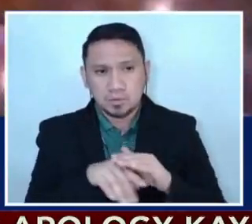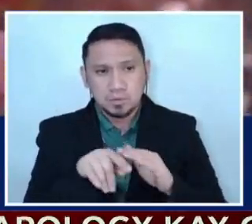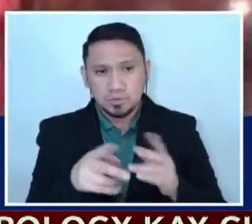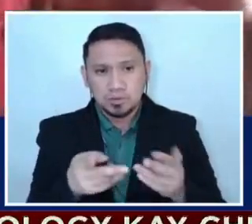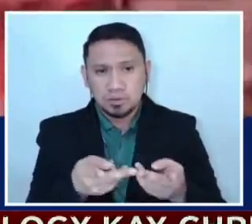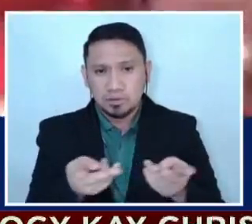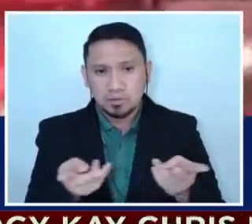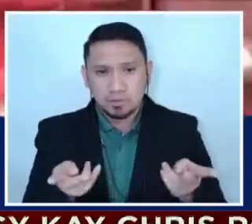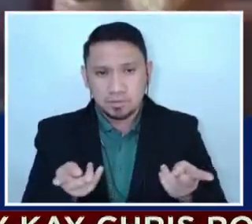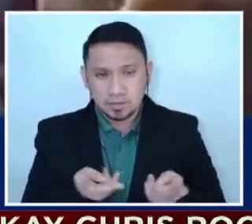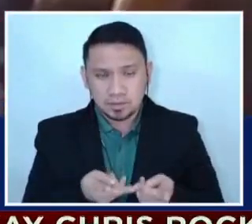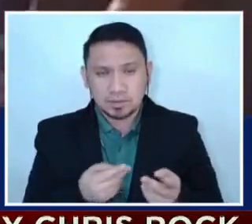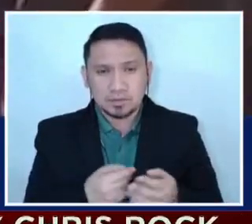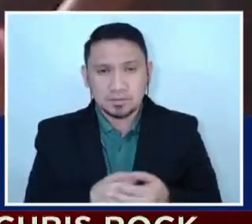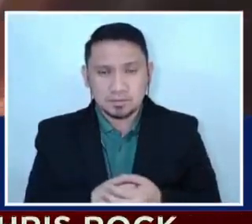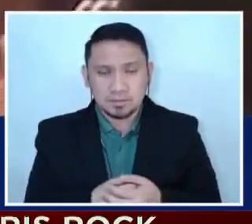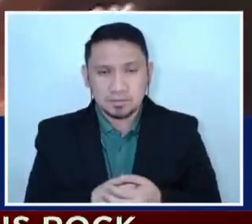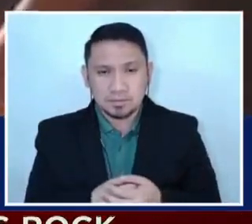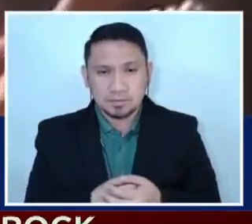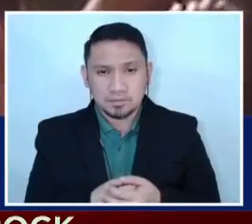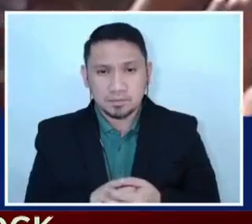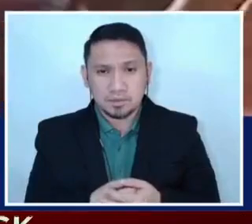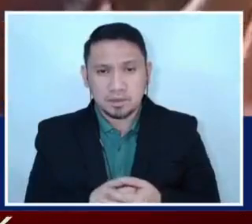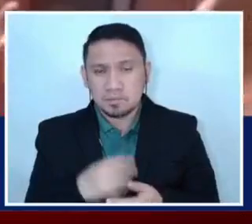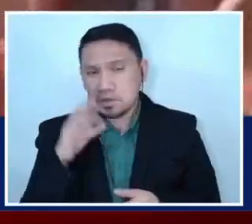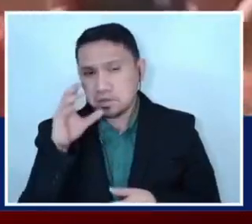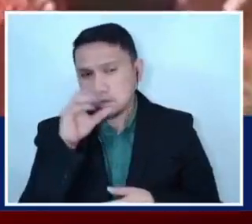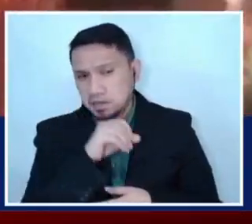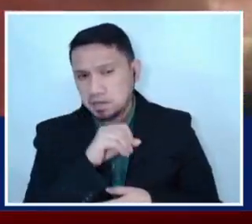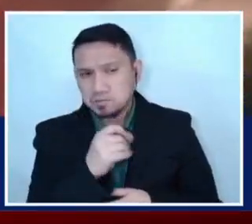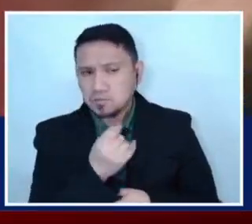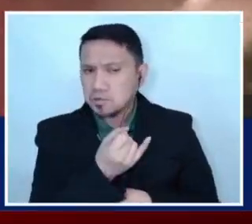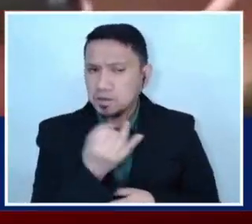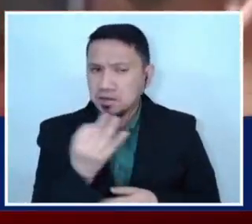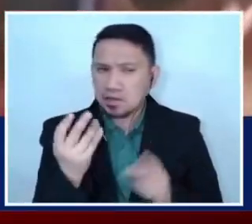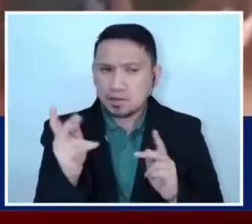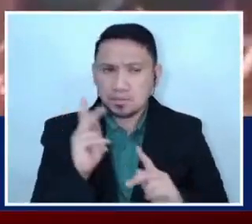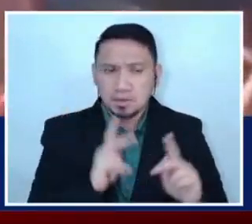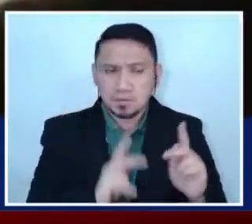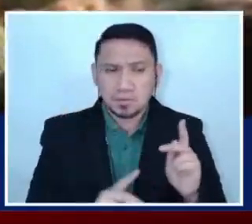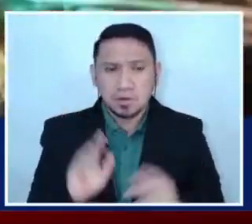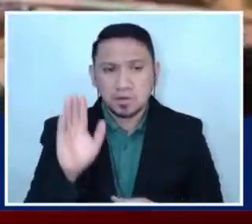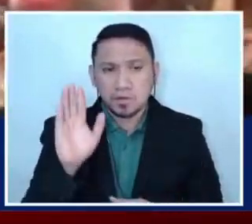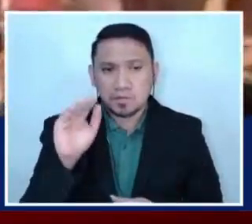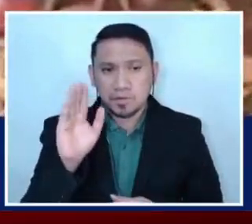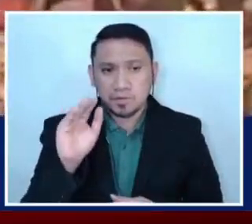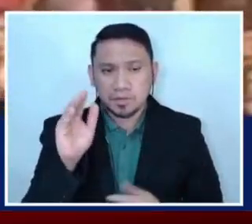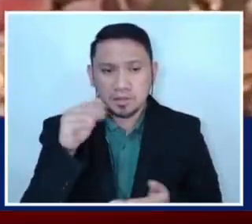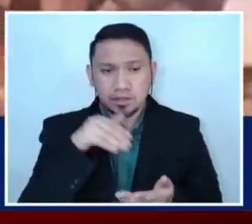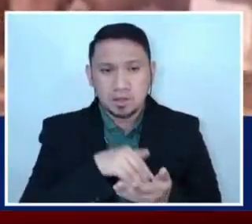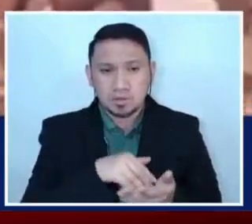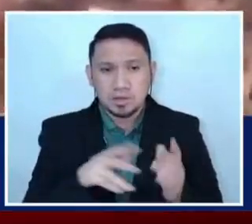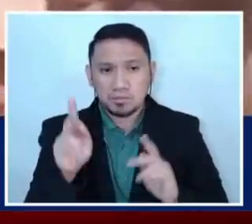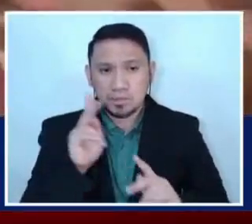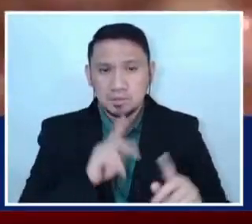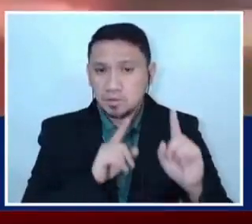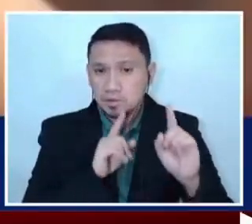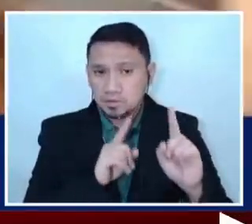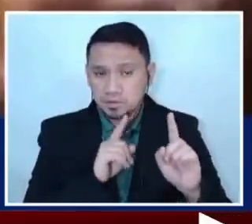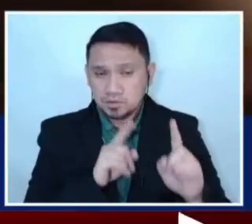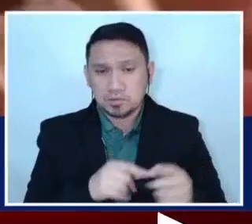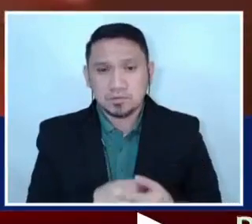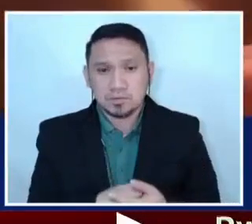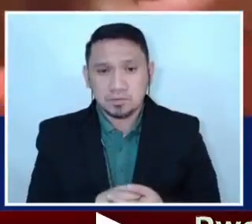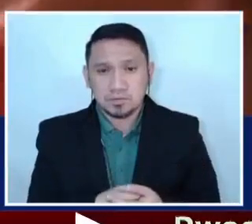campaign sortie. Sa tantya ng pulisya, aabot sa 15,000 ang dumalo. Pero para sa organizer,